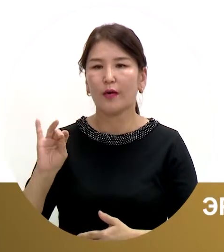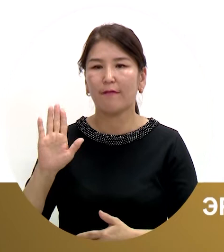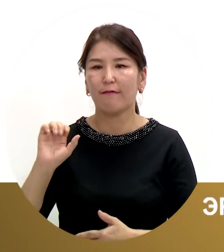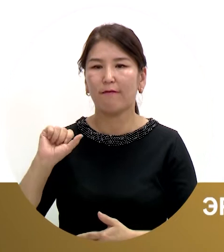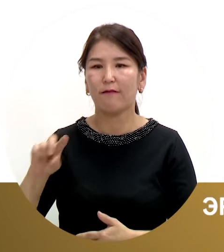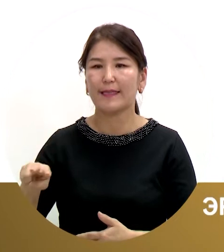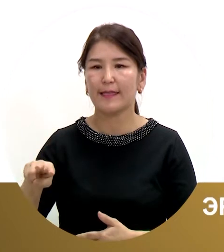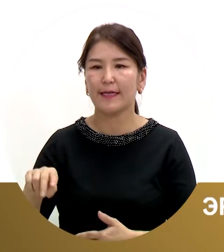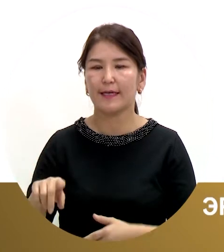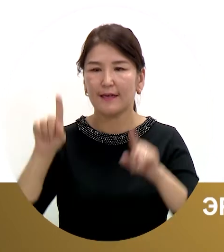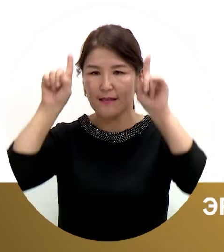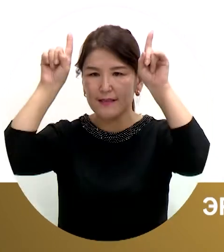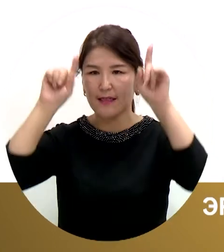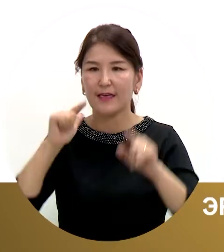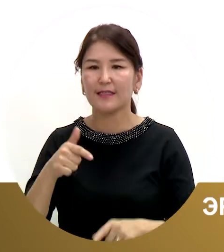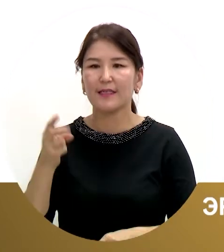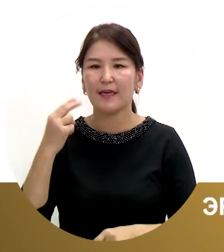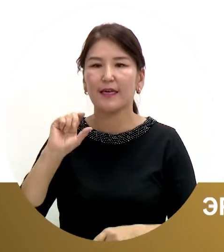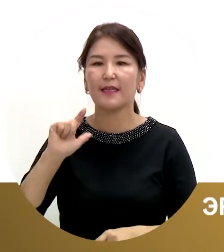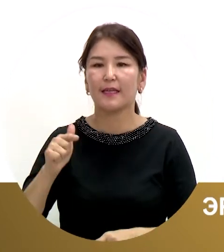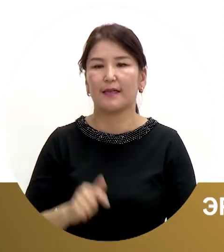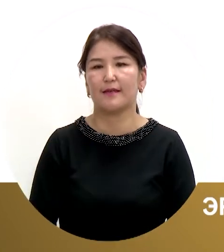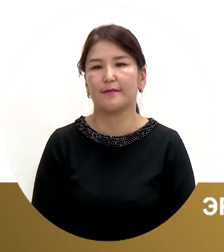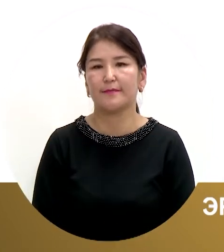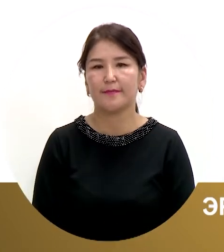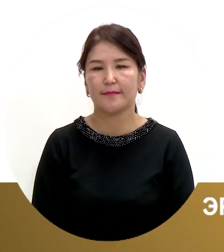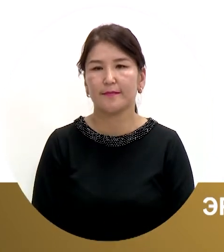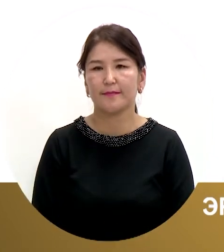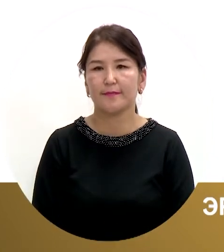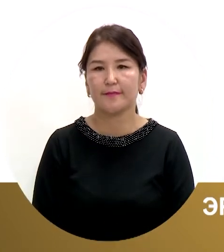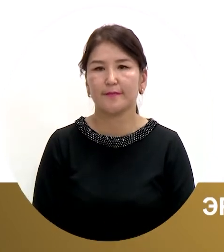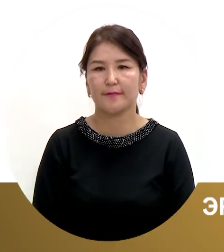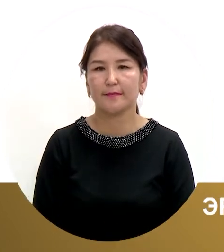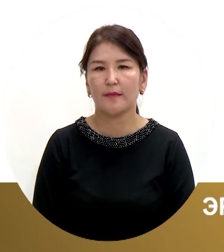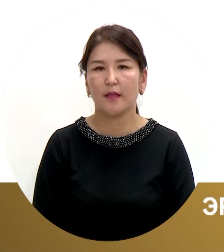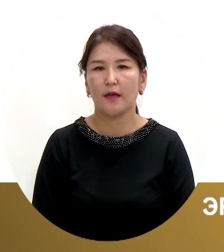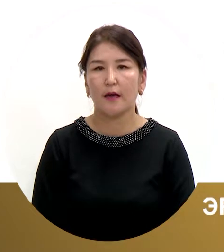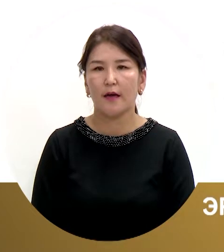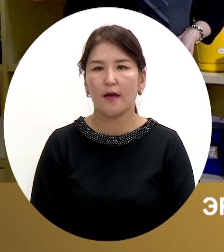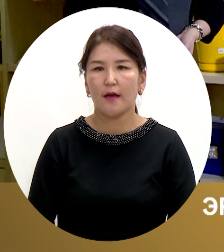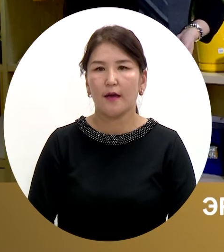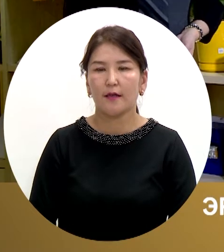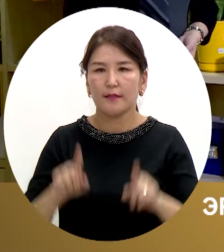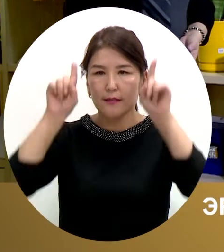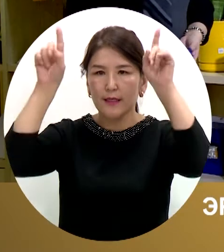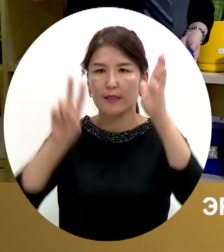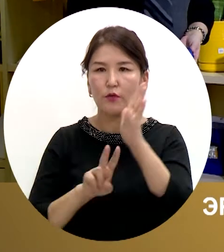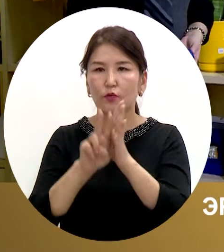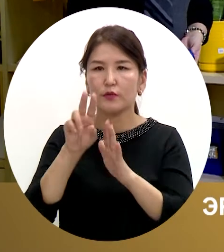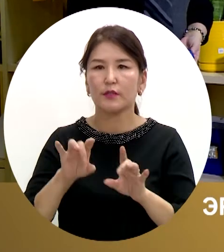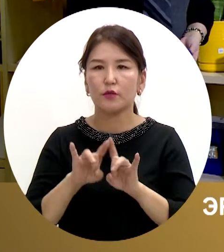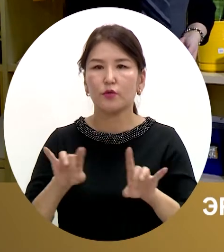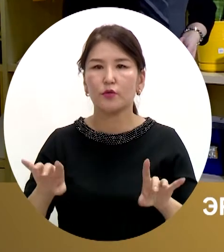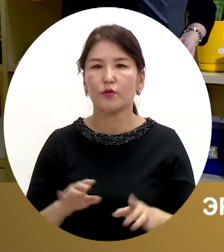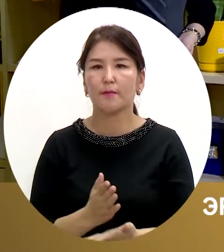хүн болон амьтны биед үүсч байгаа физиологийн хамгаалах хариу урвалыг стресс гэж нэрлэдэг. Стрессийг үүсгэдэг